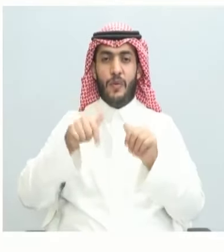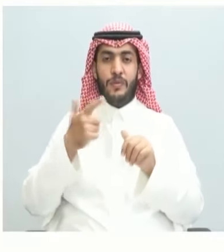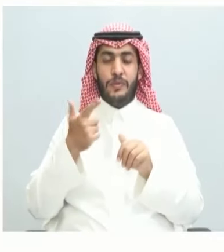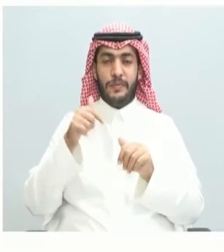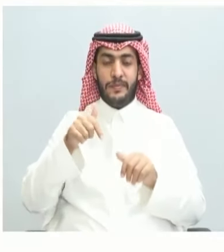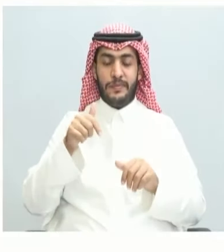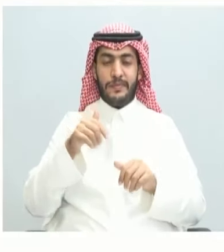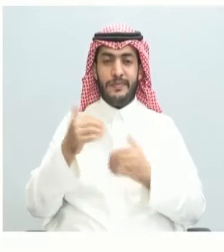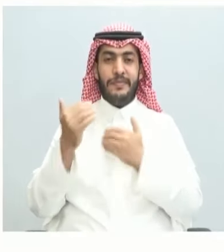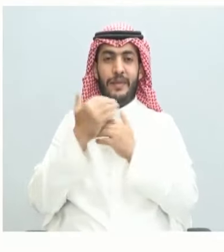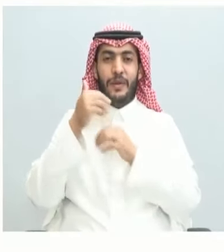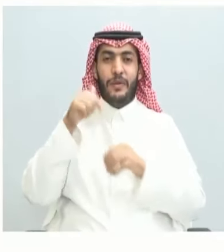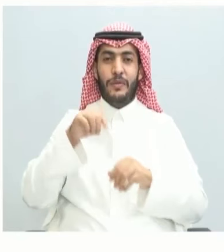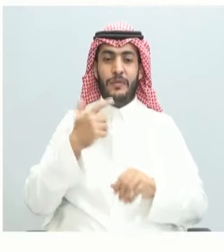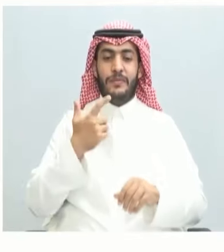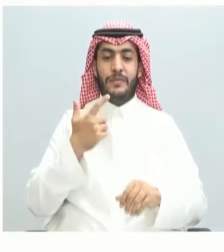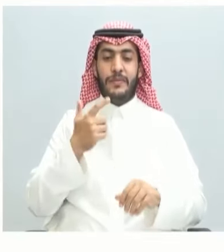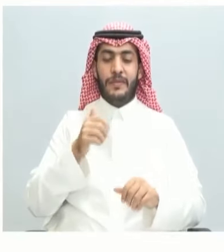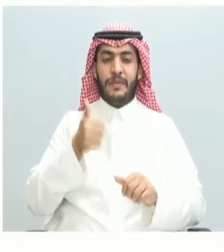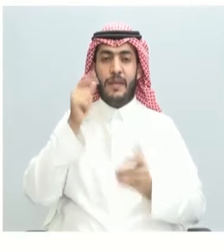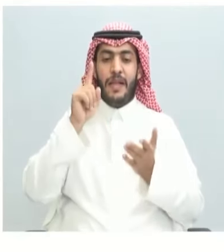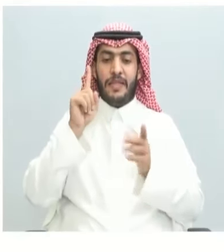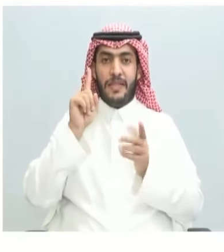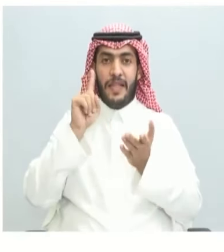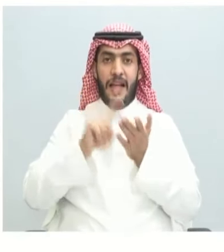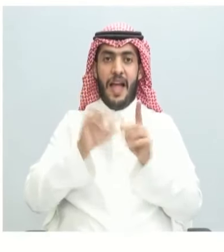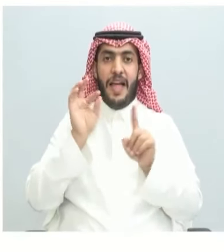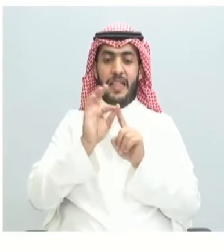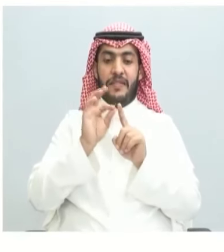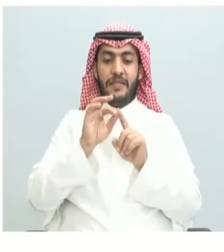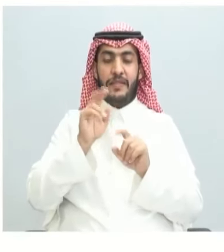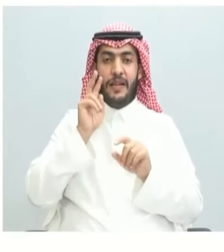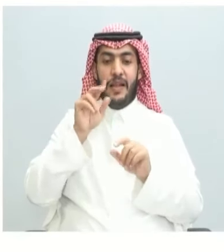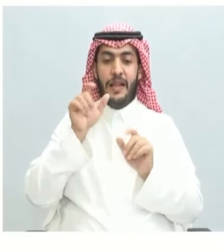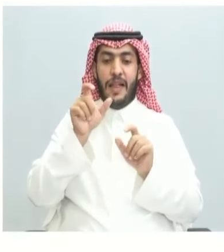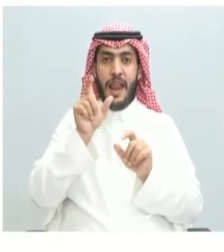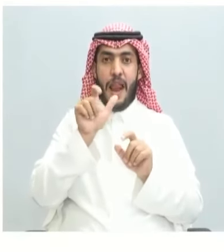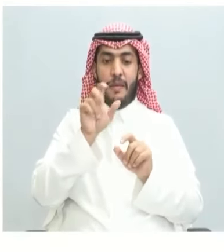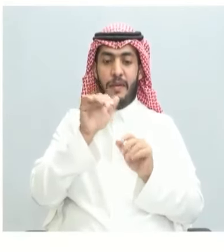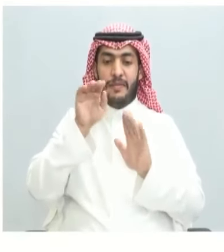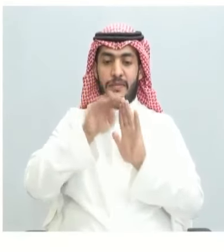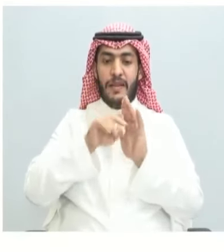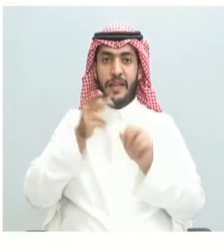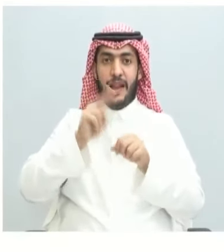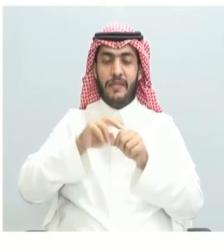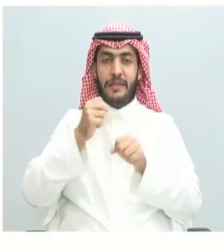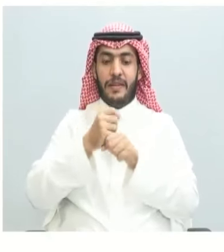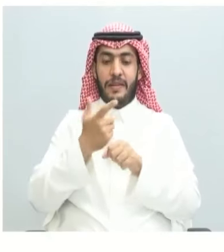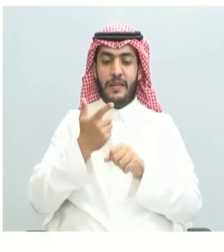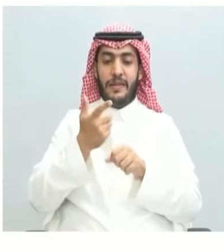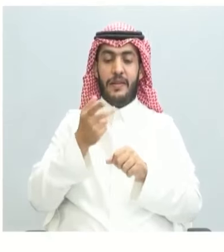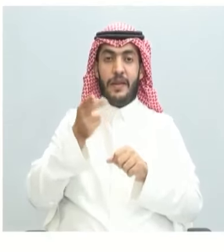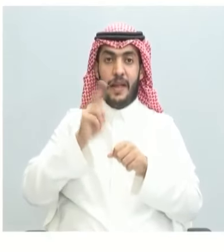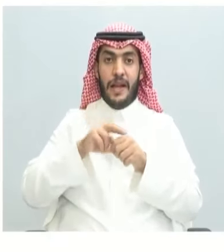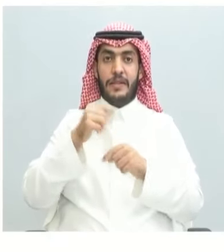اليوم تعلمنا اليوم قمنا بتحقيق عده اهداف راينا لبنات التكرار وراينا كيف نقوم باستخدام لبنه كرر